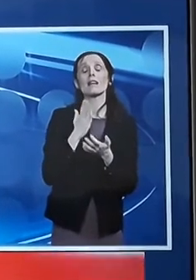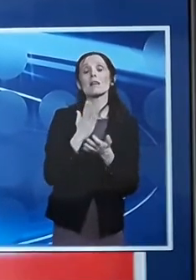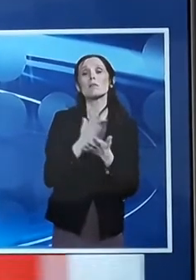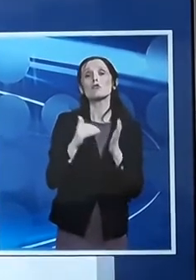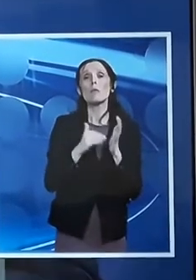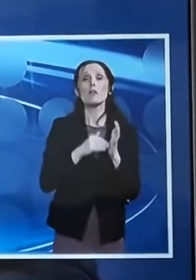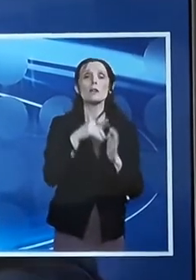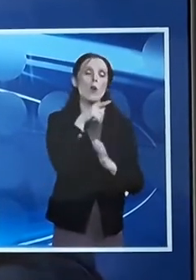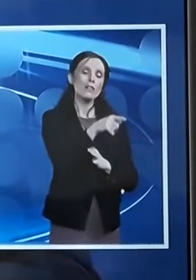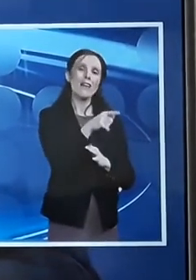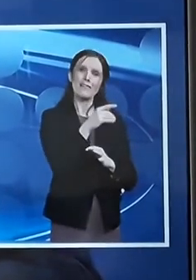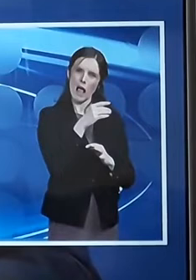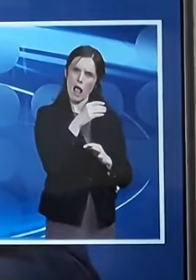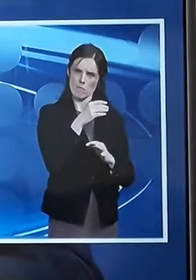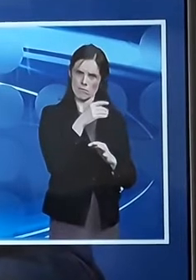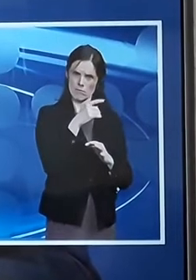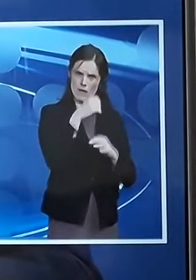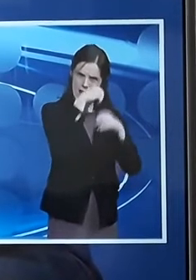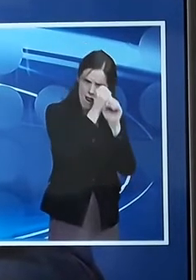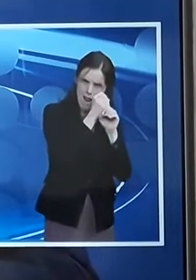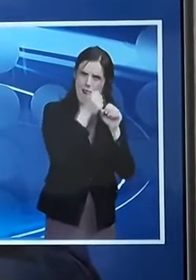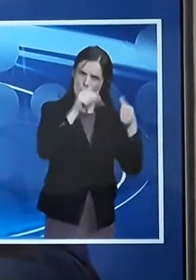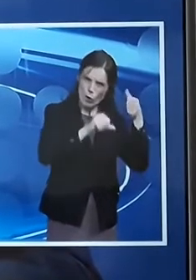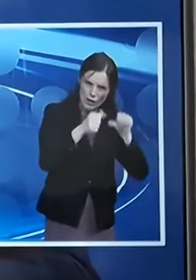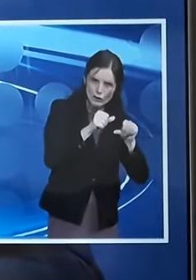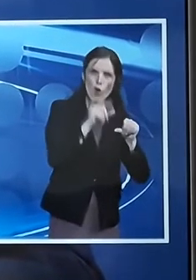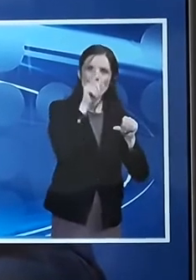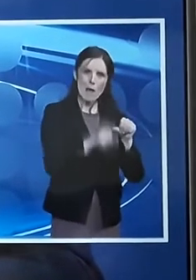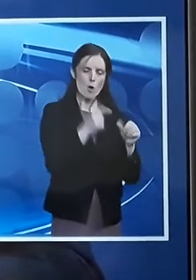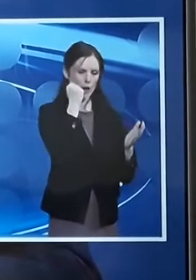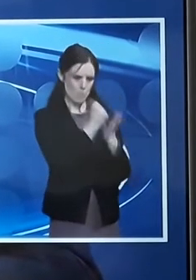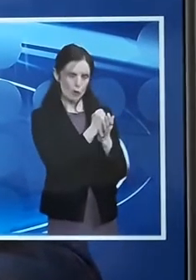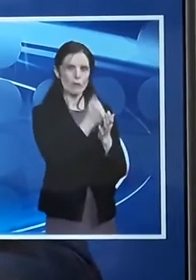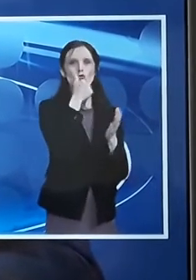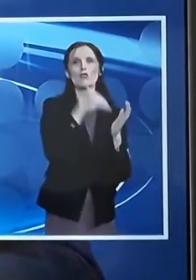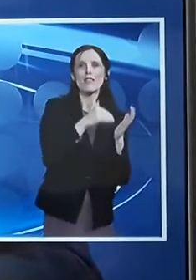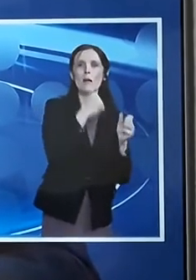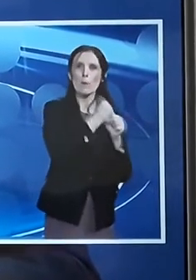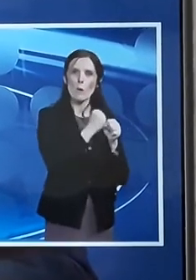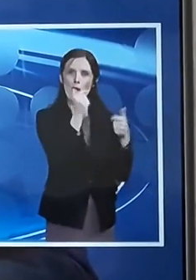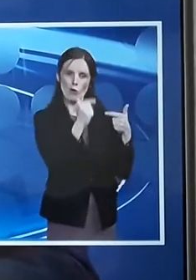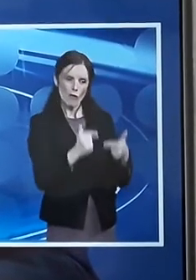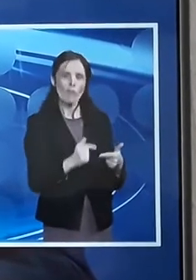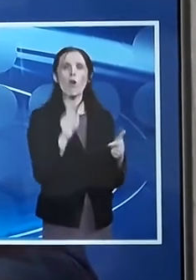tih laboratorija da bi mogli da rade. To opet traži neko vreme.